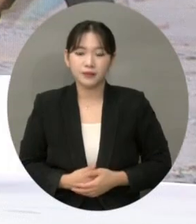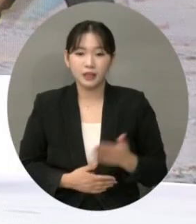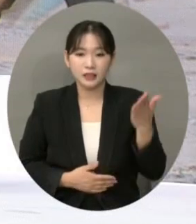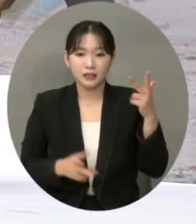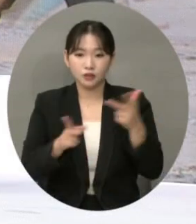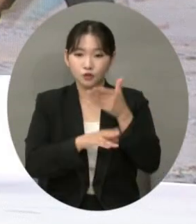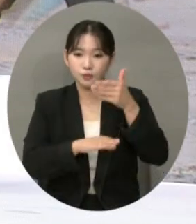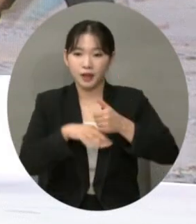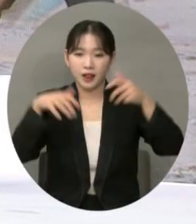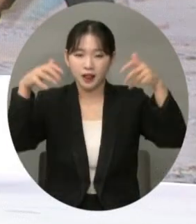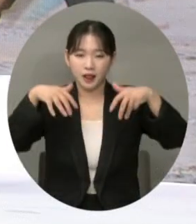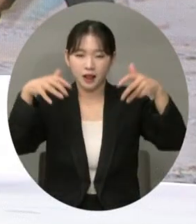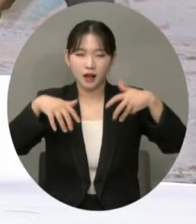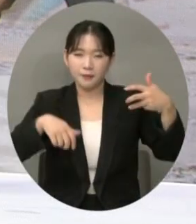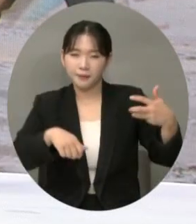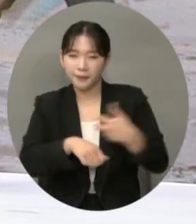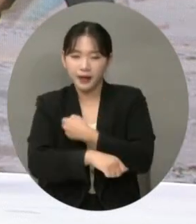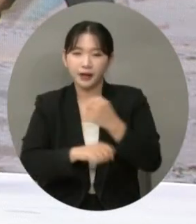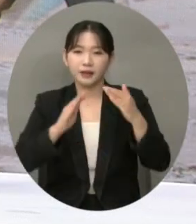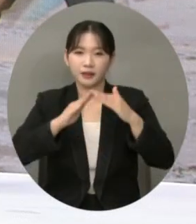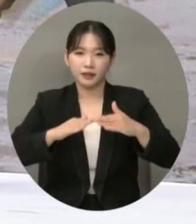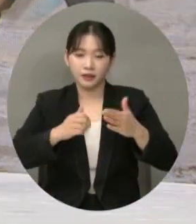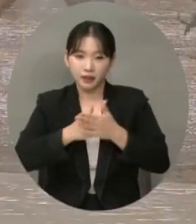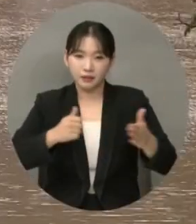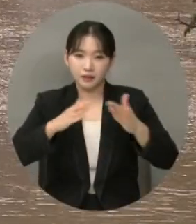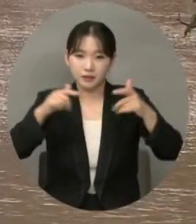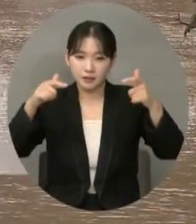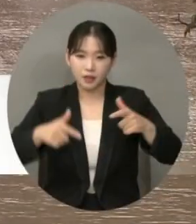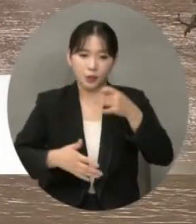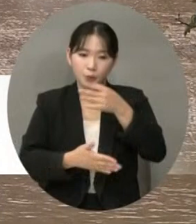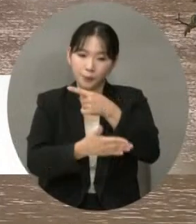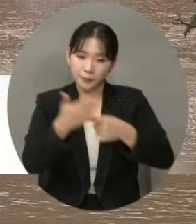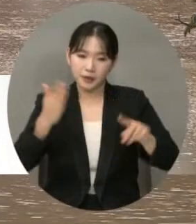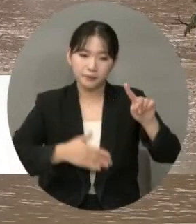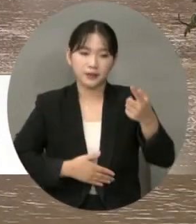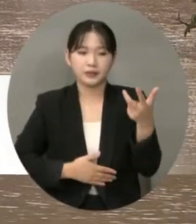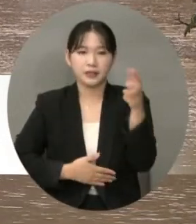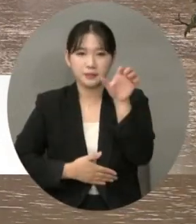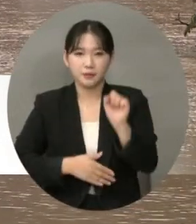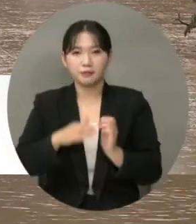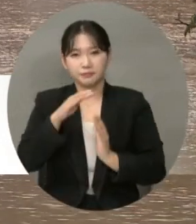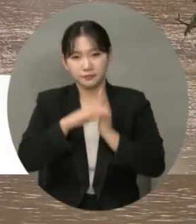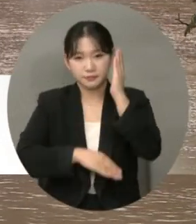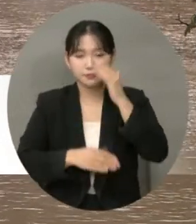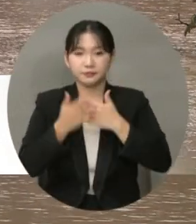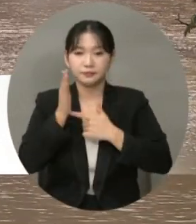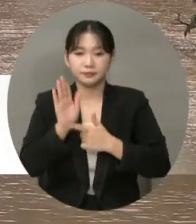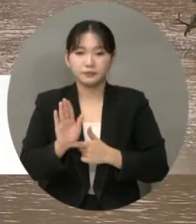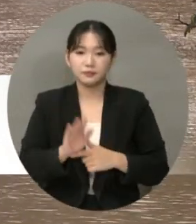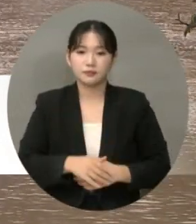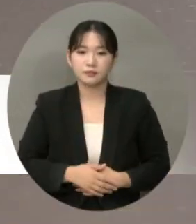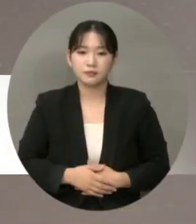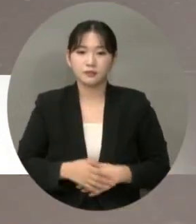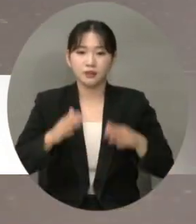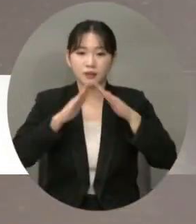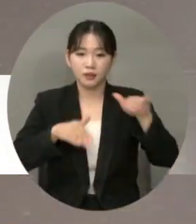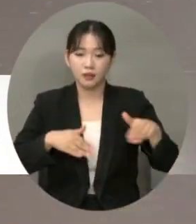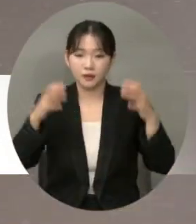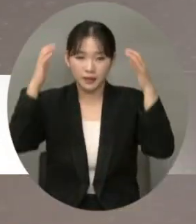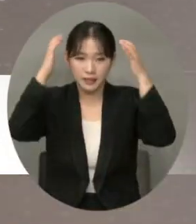지난 주말에 쏟아진 역대급 폭우로 전남에서 재산 피해만 170억 원이 넘는 것으로 집계됐습니다.